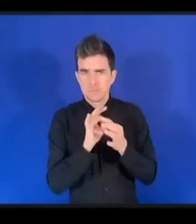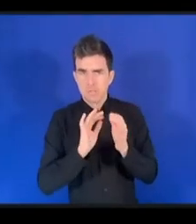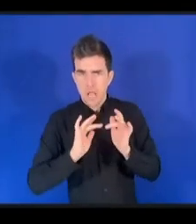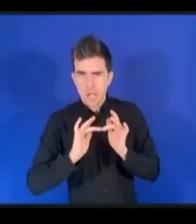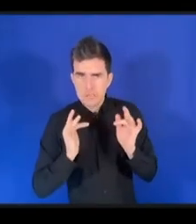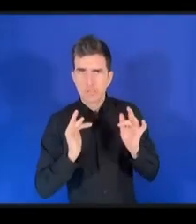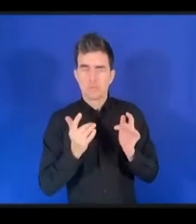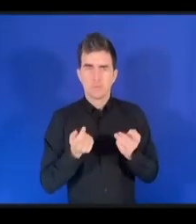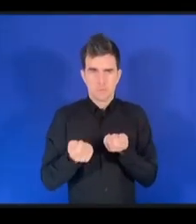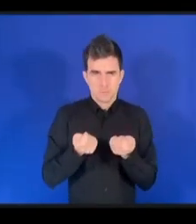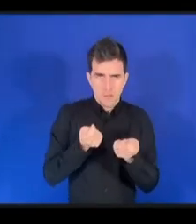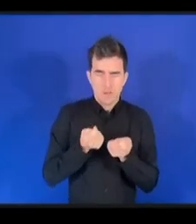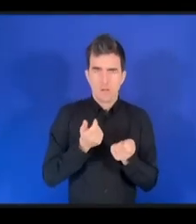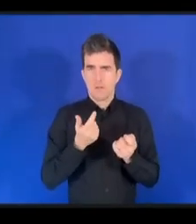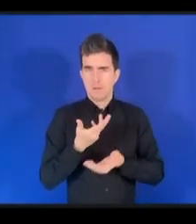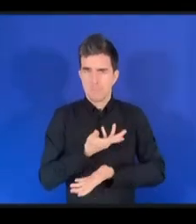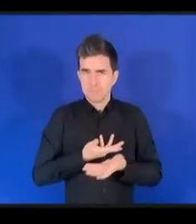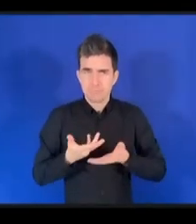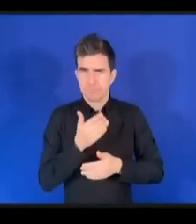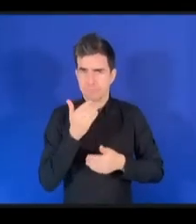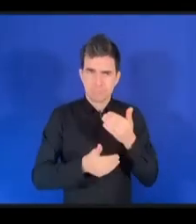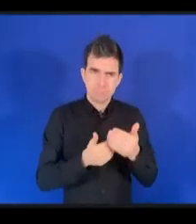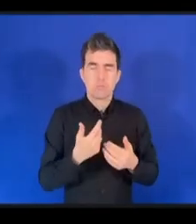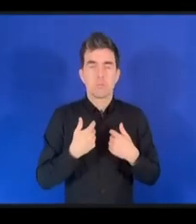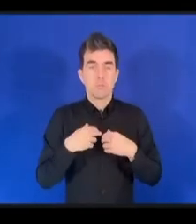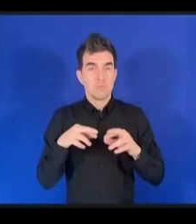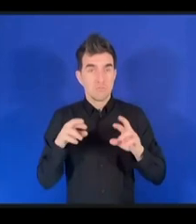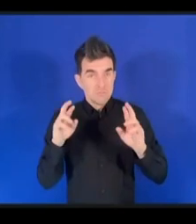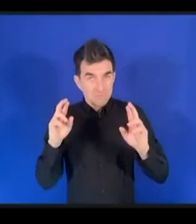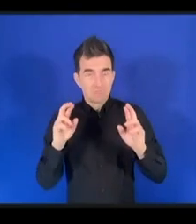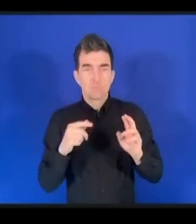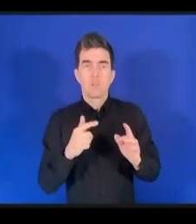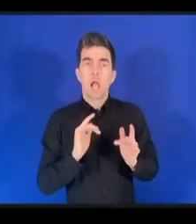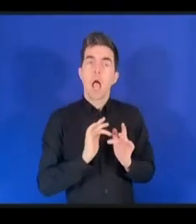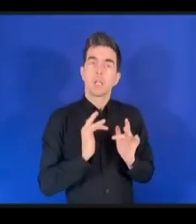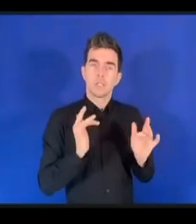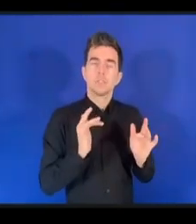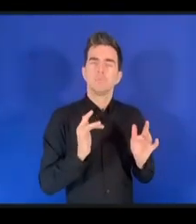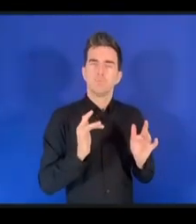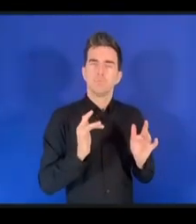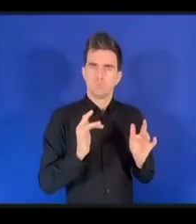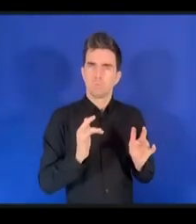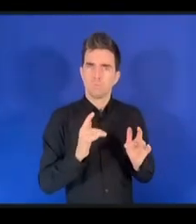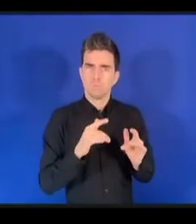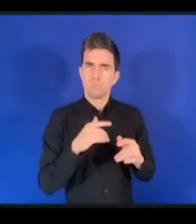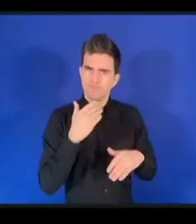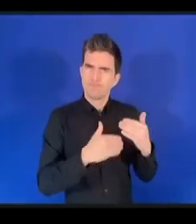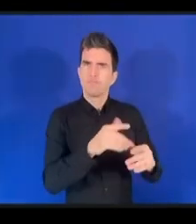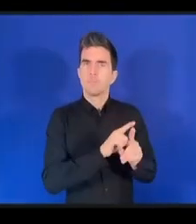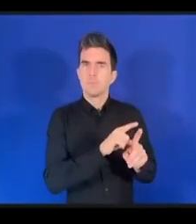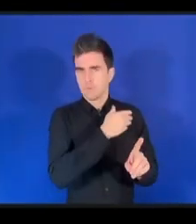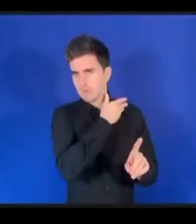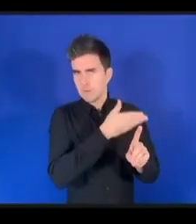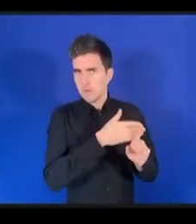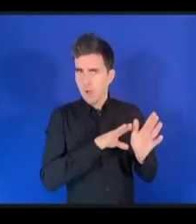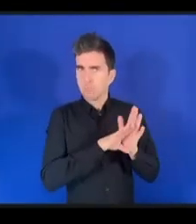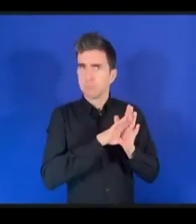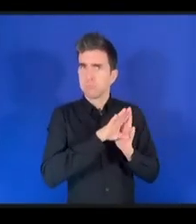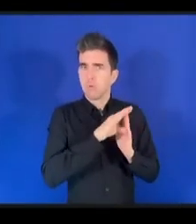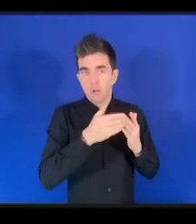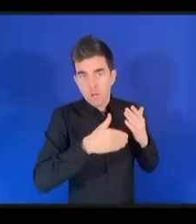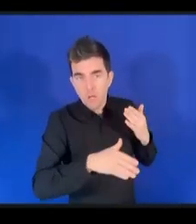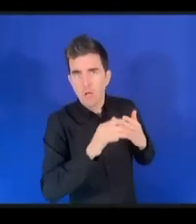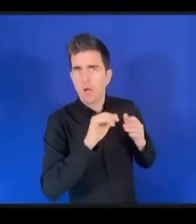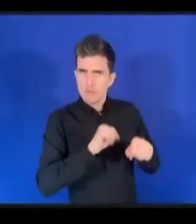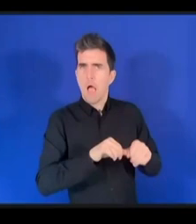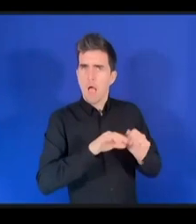SDGs の達成も含めたインターネット世界の構築に 大きな役割を果たしていただけることを確